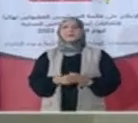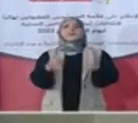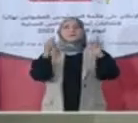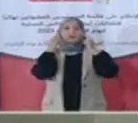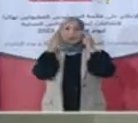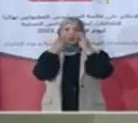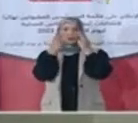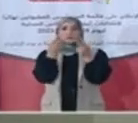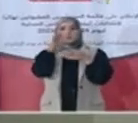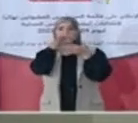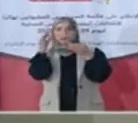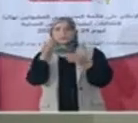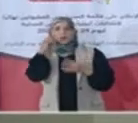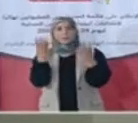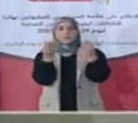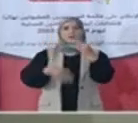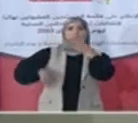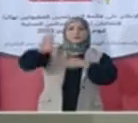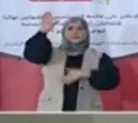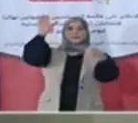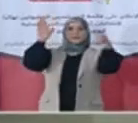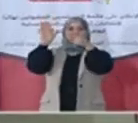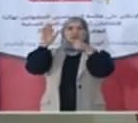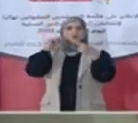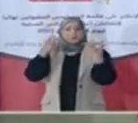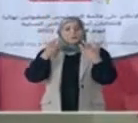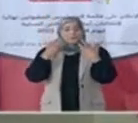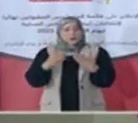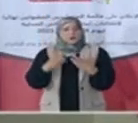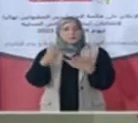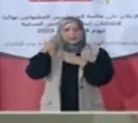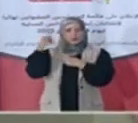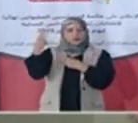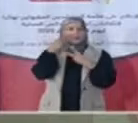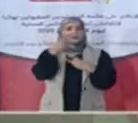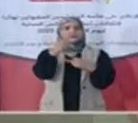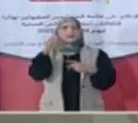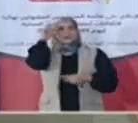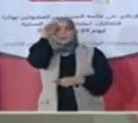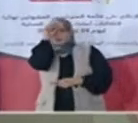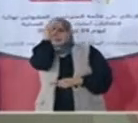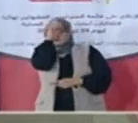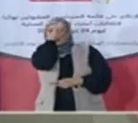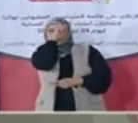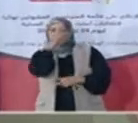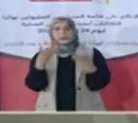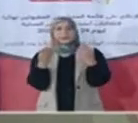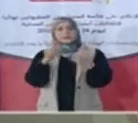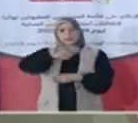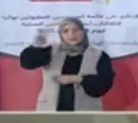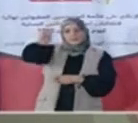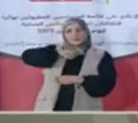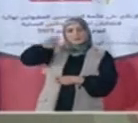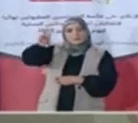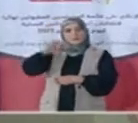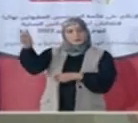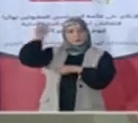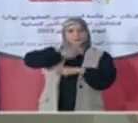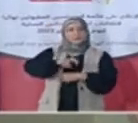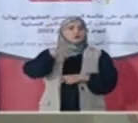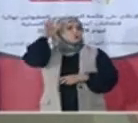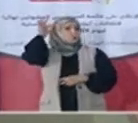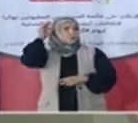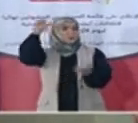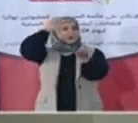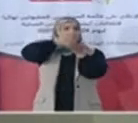ولقينا أنه برشا مترشحين طلبوا هذا الشيء لأنه فما صعوبة كبيرة للتنقل لمقر التلفزة الوطنية بتونس